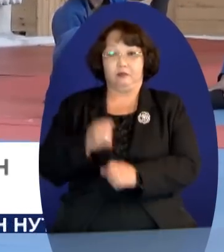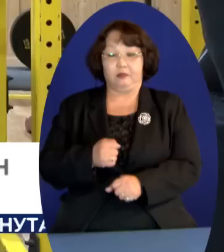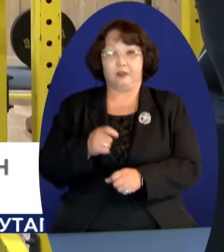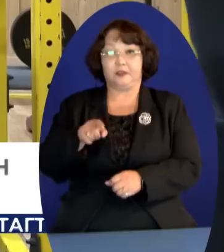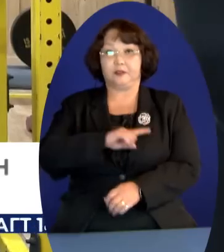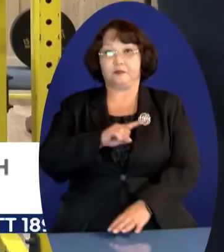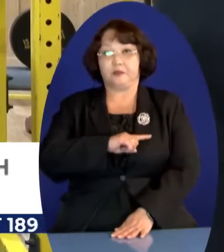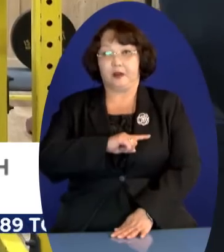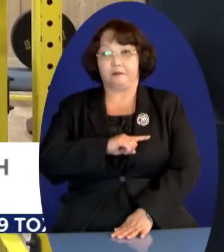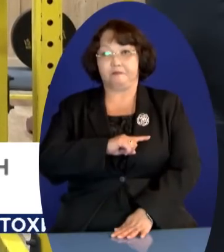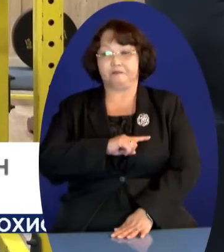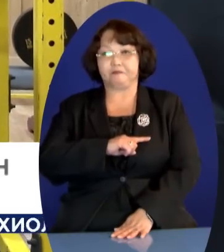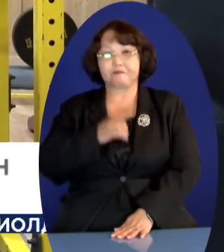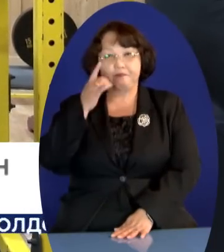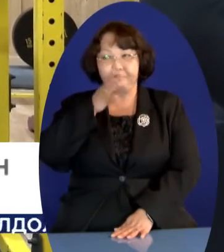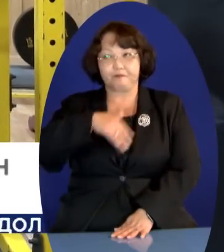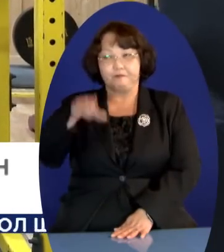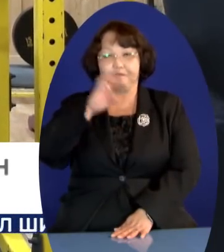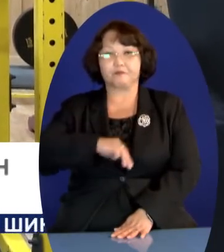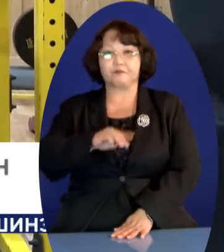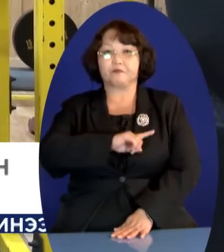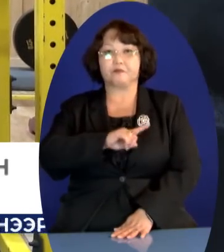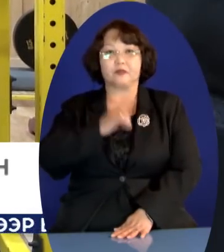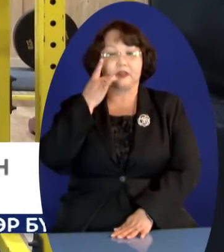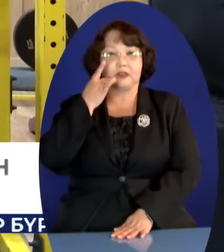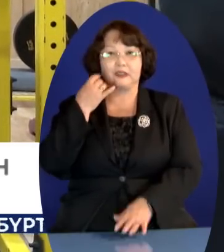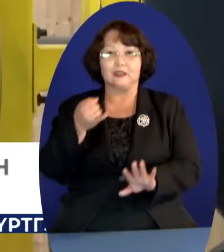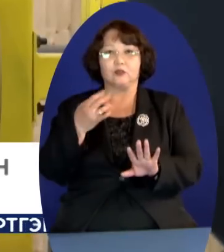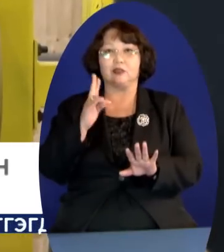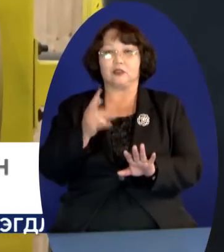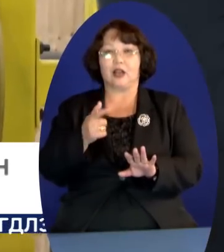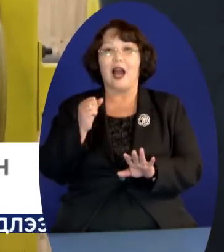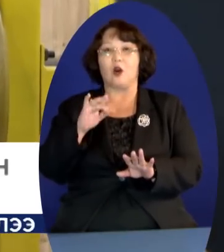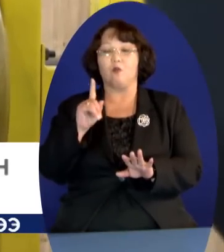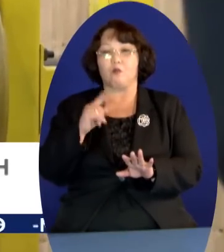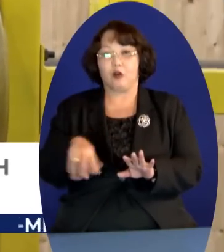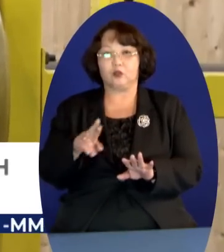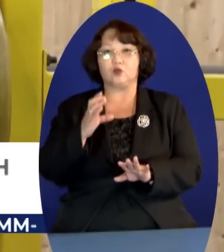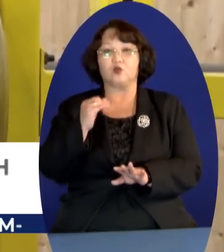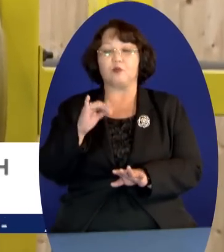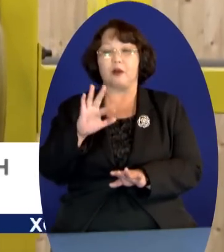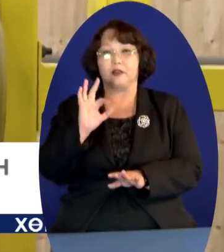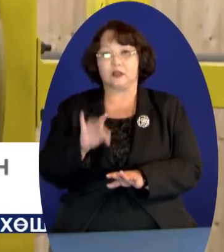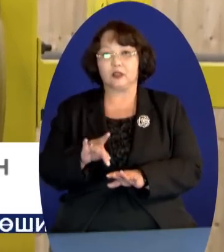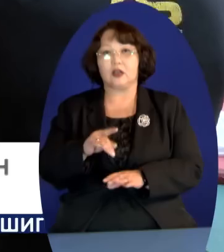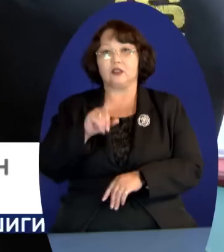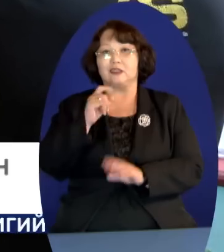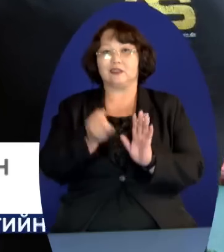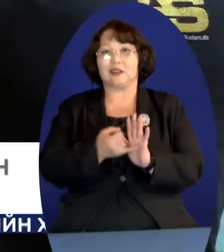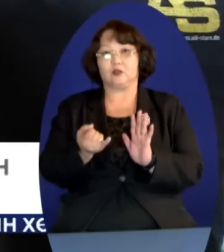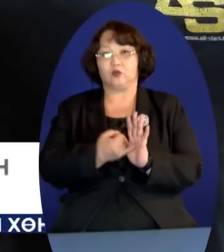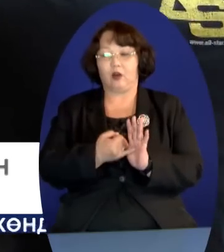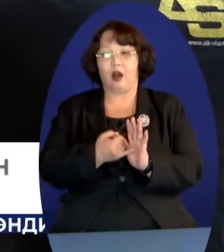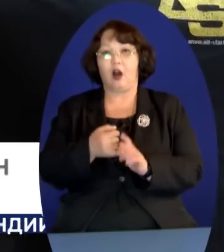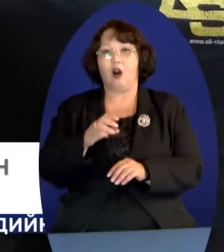насан туршидтын Аз Төвийн аврагын тэмцээнд эрэгтэйчүүдээс 60 кг жинд олон ус хэмжээний мастер Инх Тавны Ариун Болд, Инх Тавны Сүмэн Озар 66 кг жинд олон